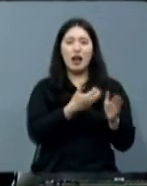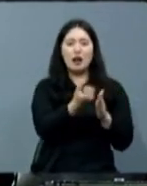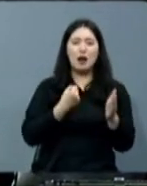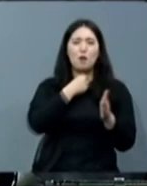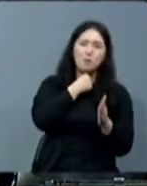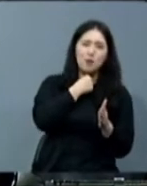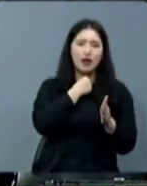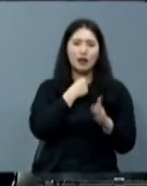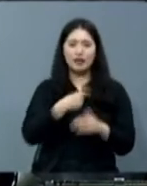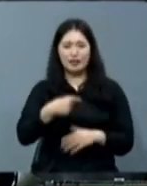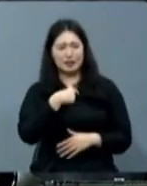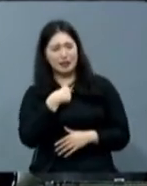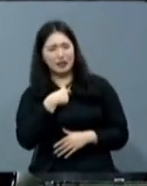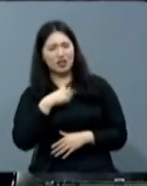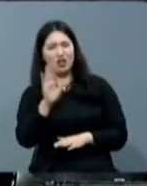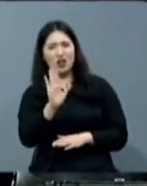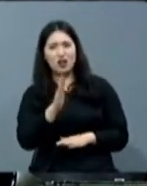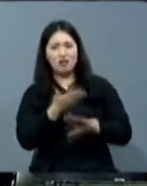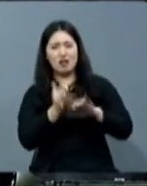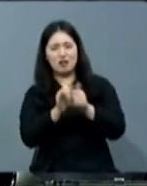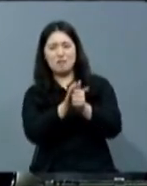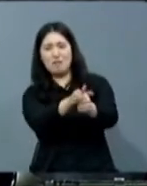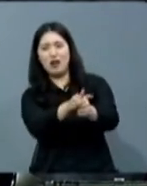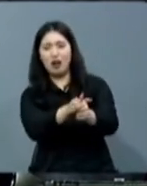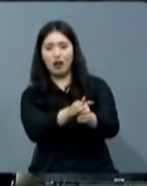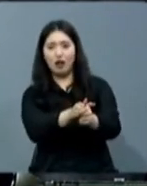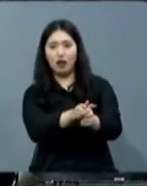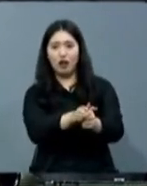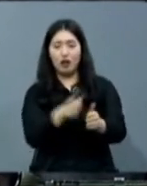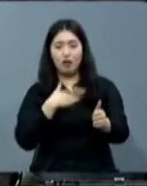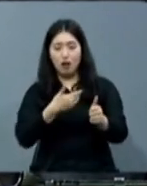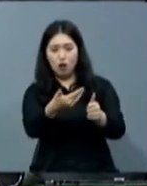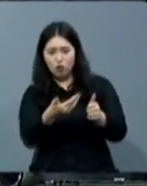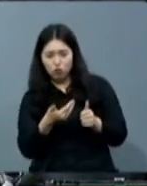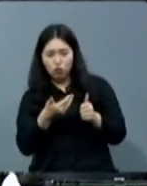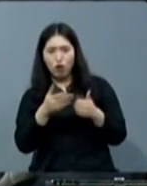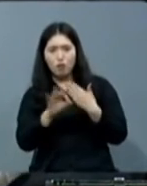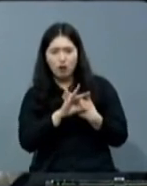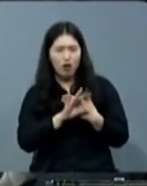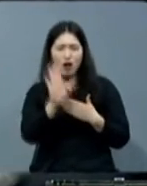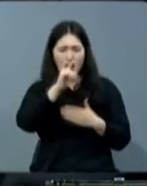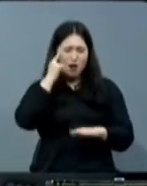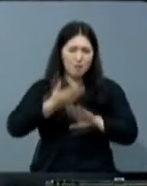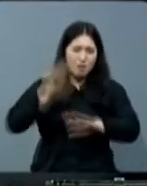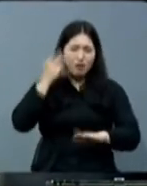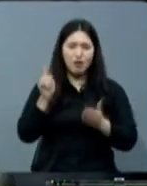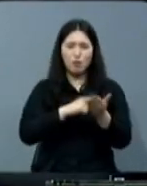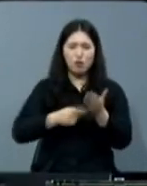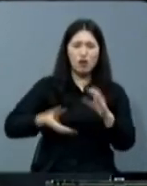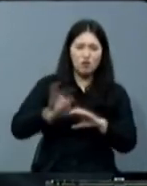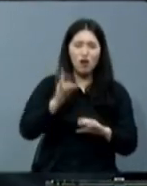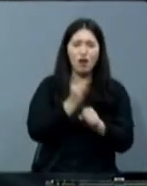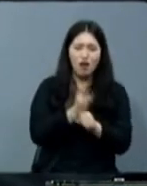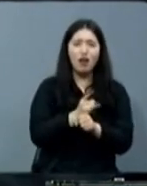하고 싫은 거는 전부 남한테 맡기려고 하고 자기네 오려면 이게 어마어마한 저항과 보상을 요구하는 거예요.